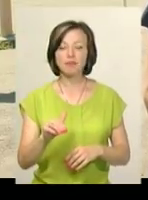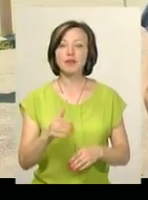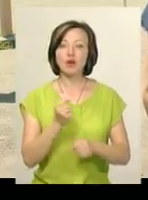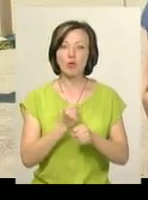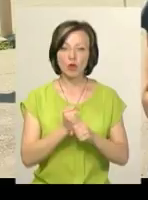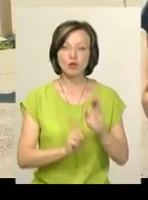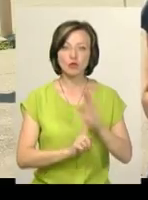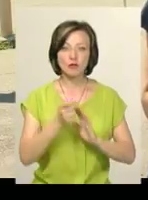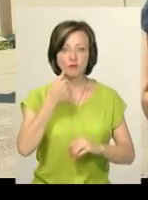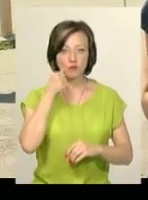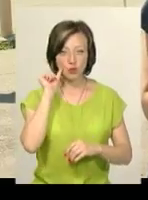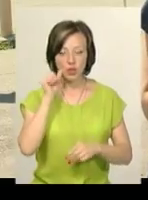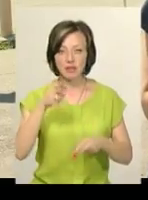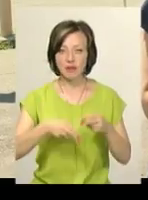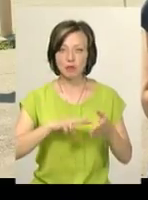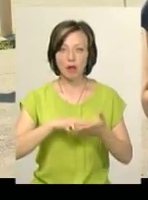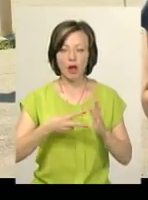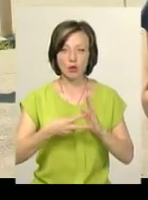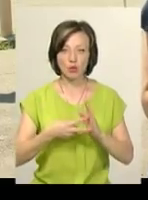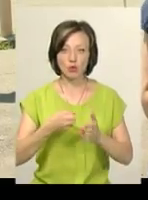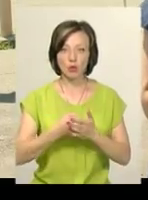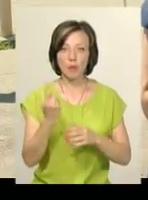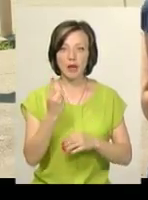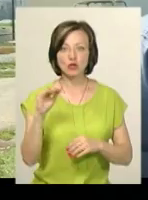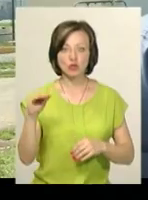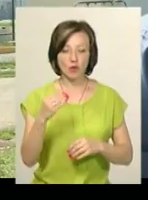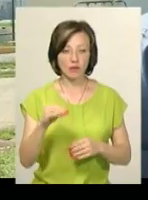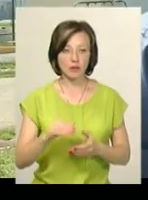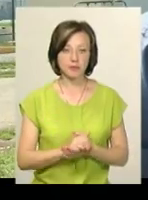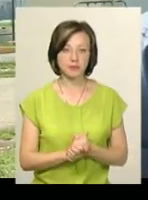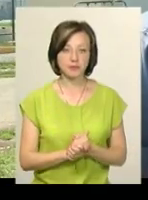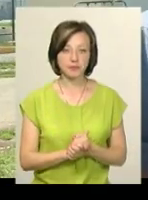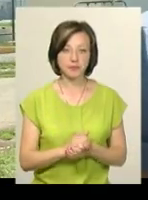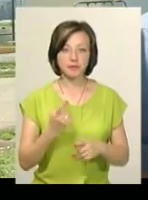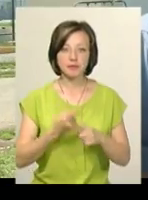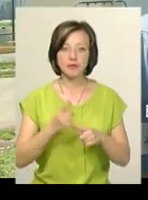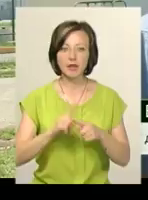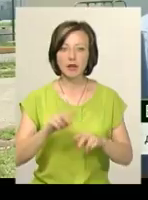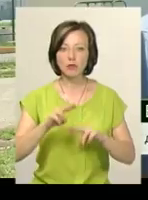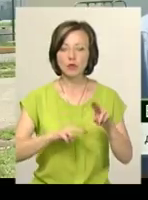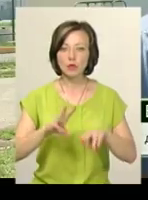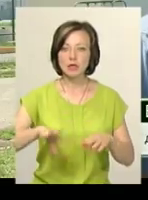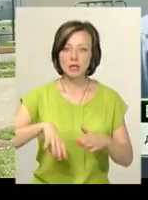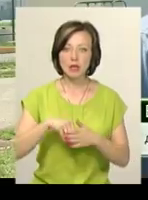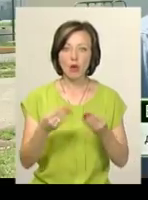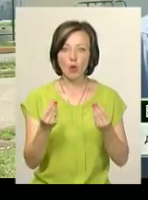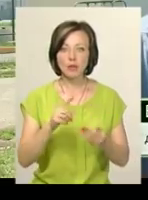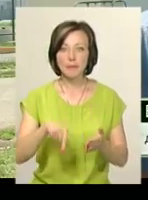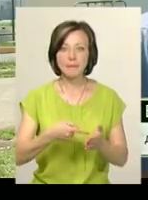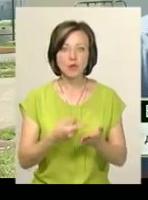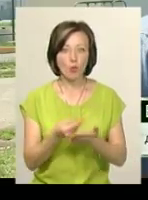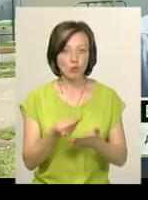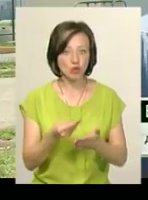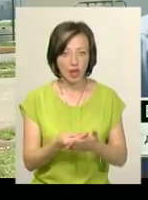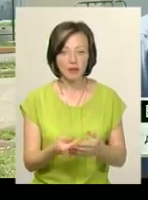Роботи розпочали вчора, завершити їх планують до 1 жовтня. Так як це будується за кошти міського бюджету,